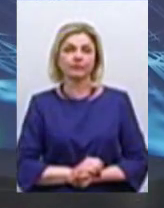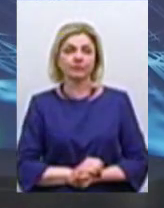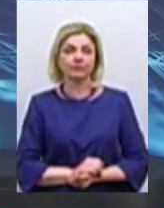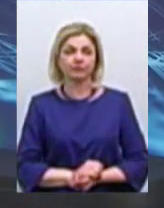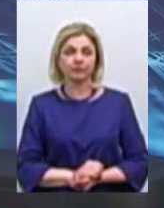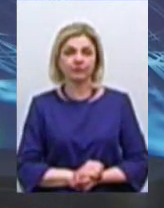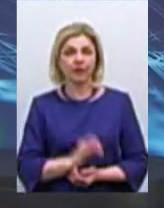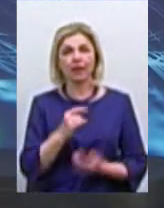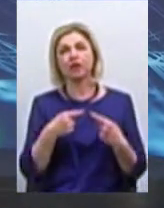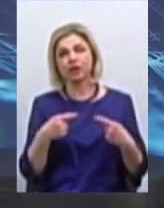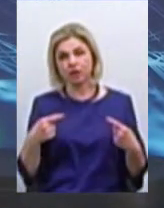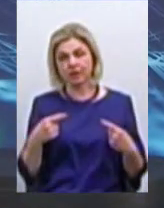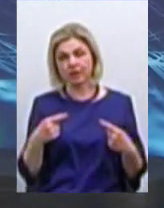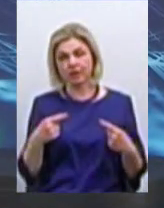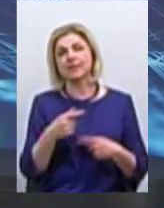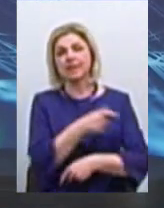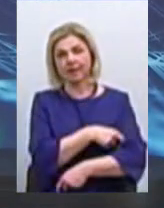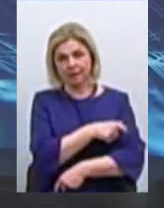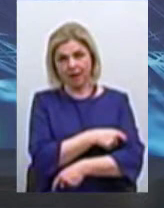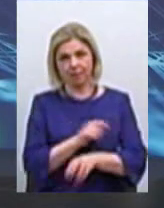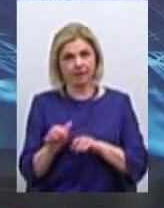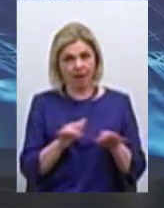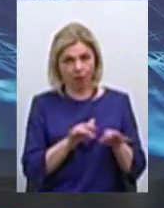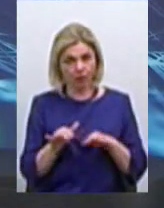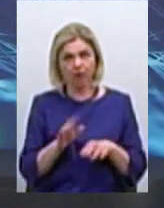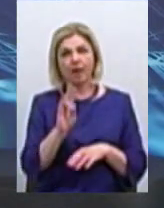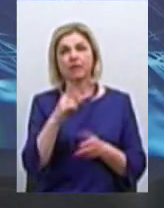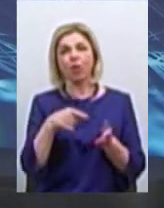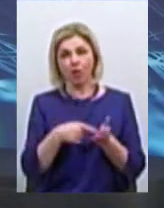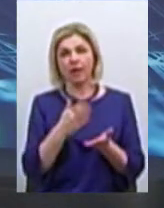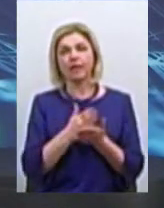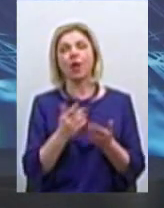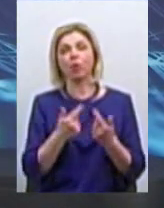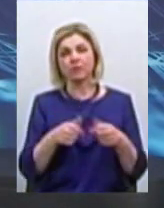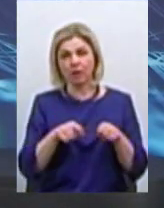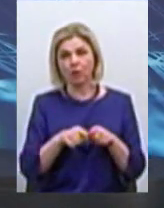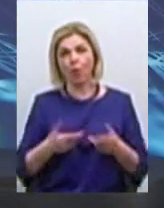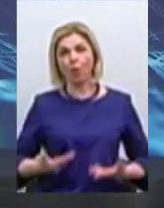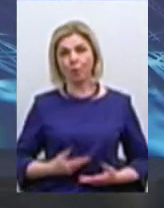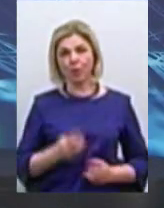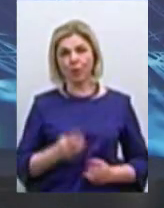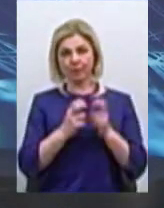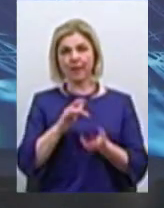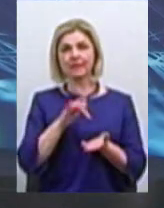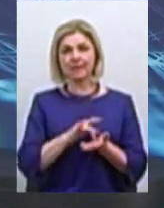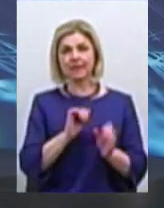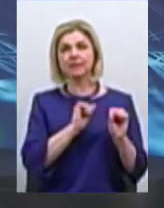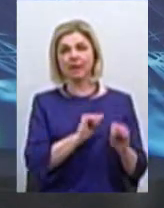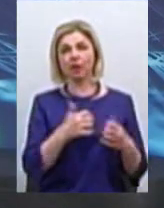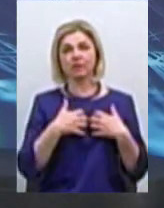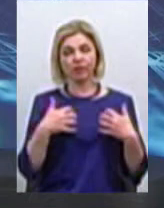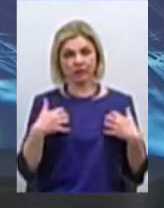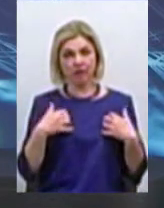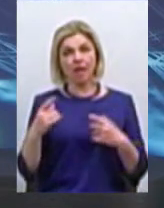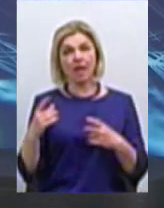і іншими ветеринарно-санітарними заходами. В місті Миколаєві є така установа, комунальне підприємство «Центр захисту тварин», і з